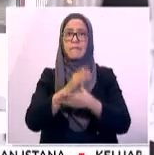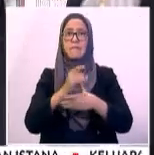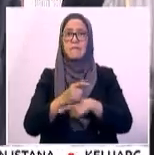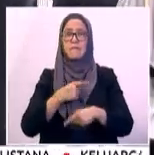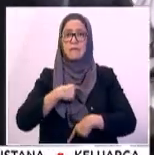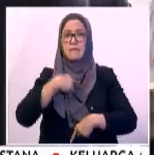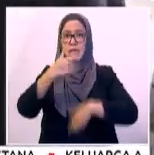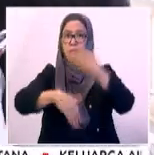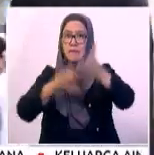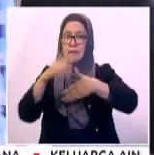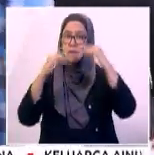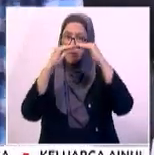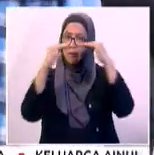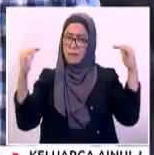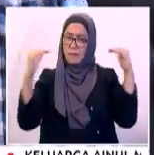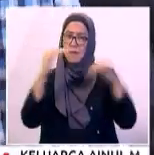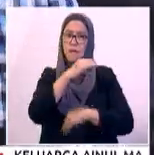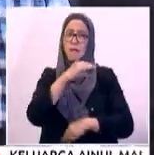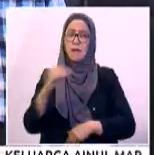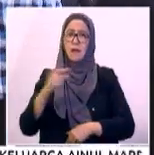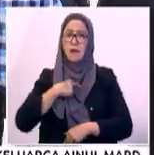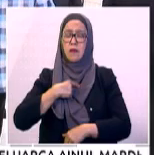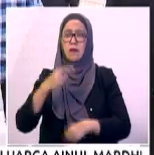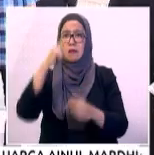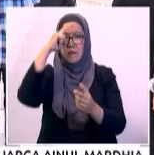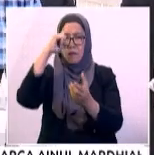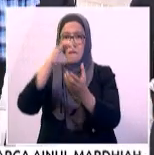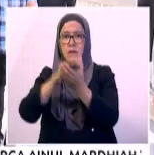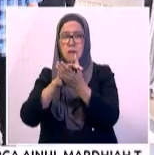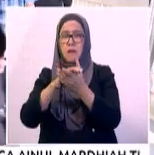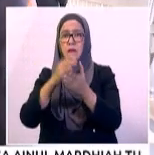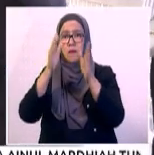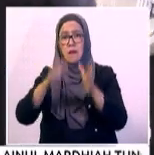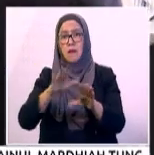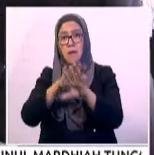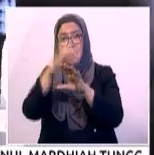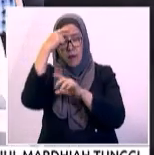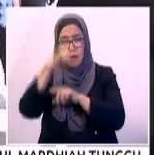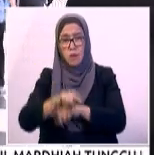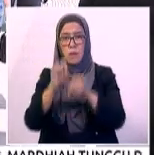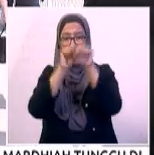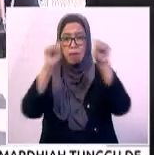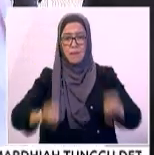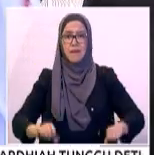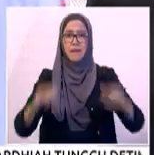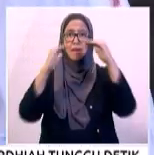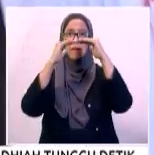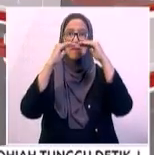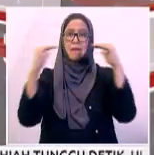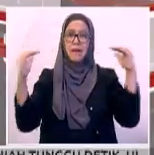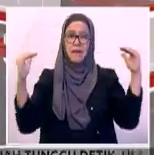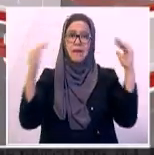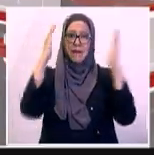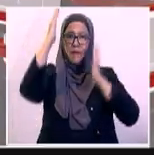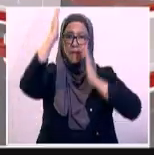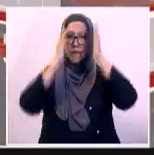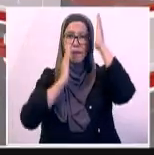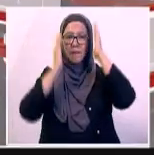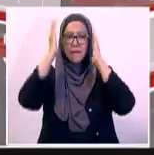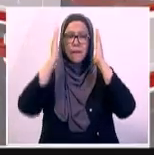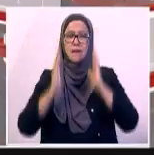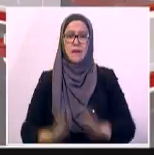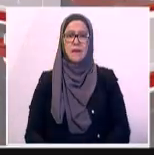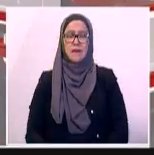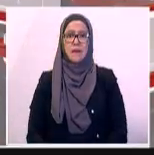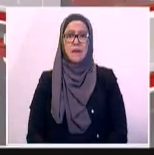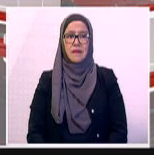ramai terhadap sistem keadilan di Malaysia. Dan